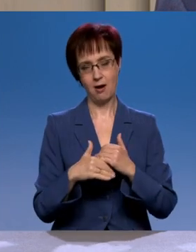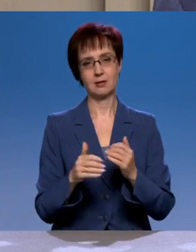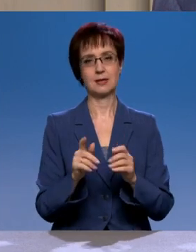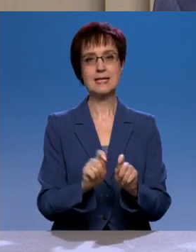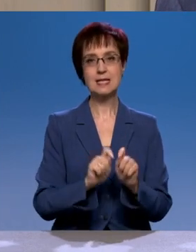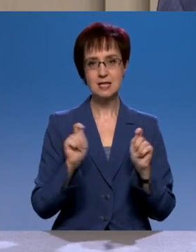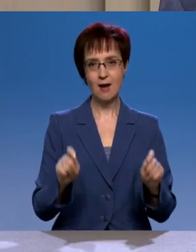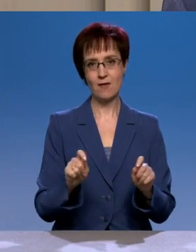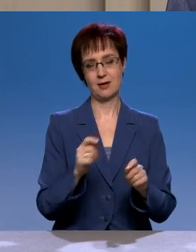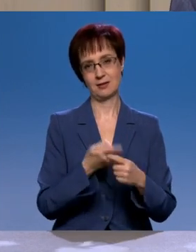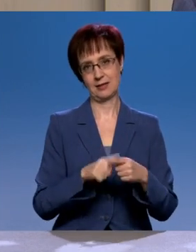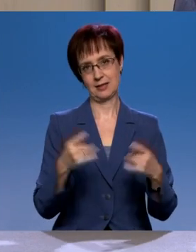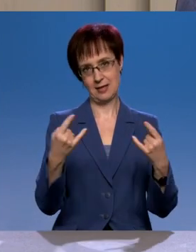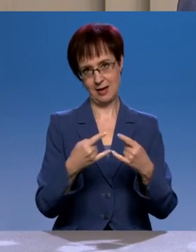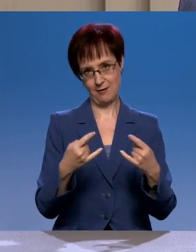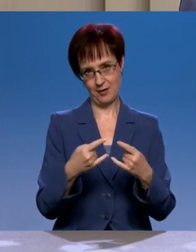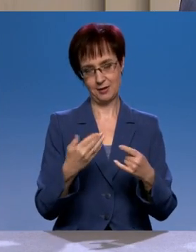создавать это телевидение. Прежде всего,